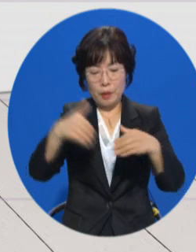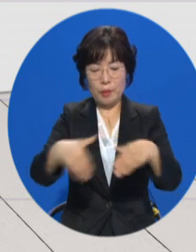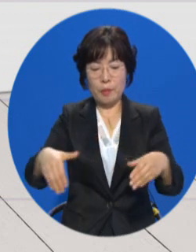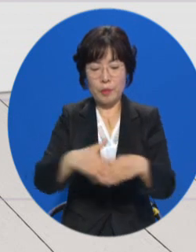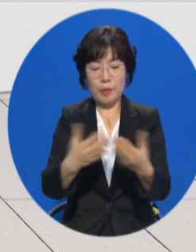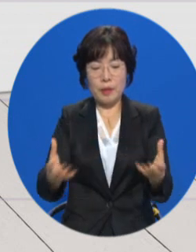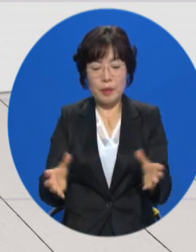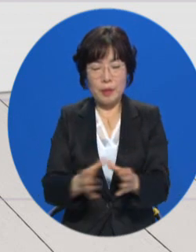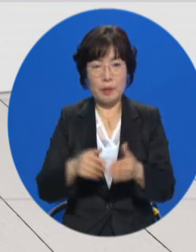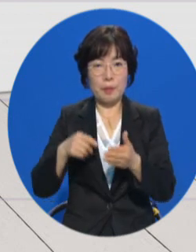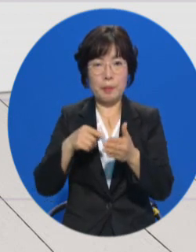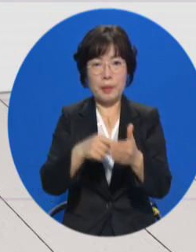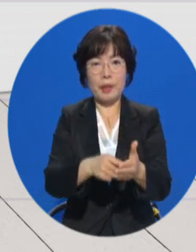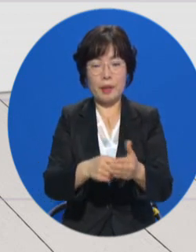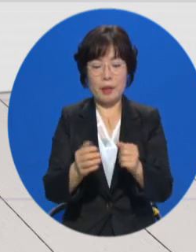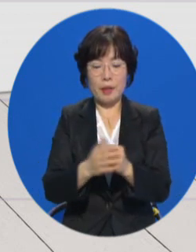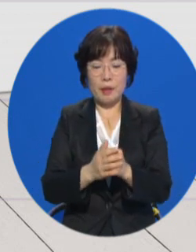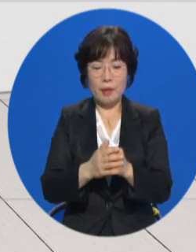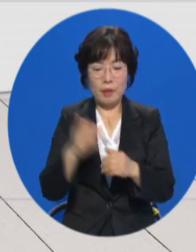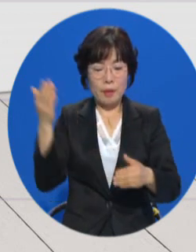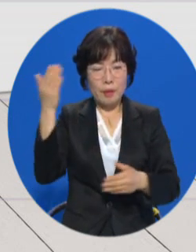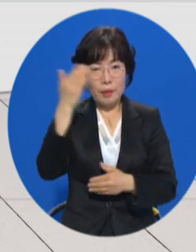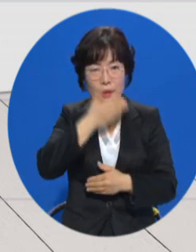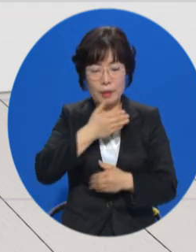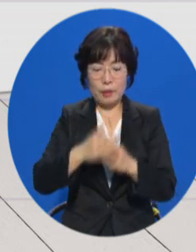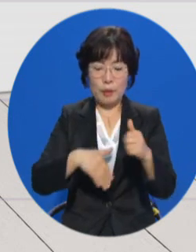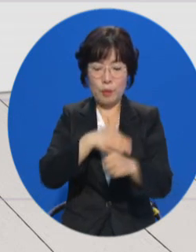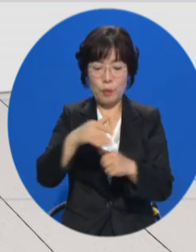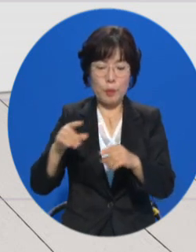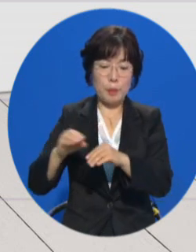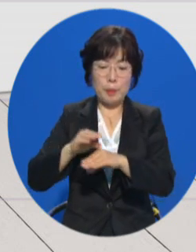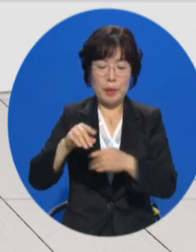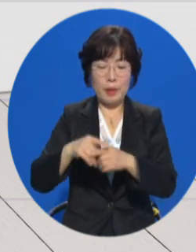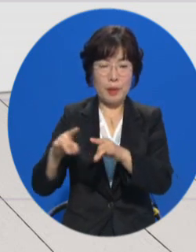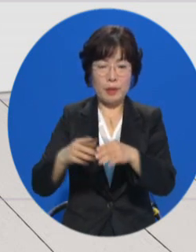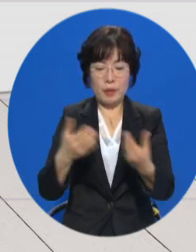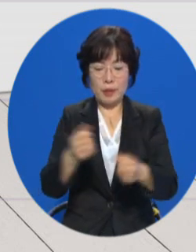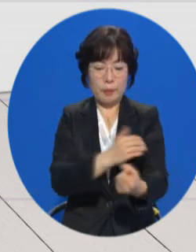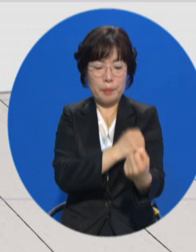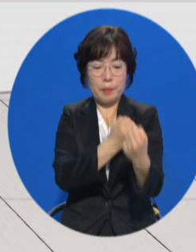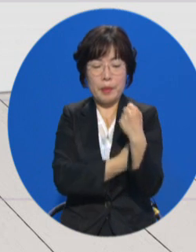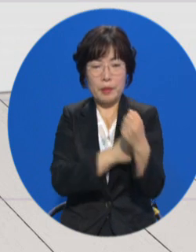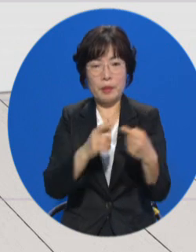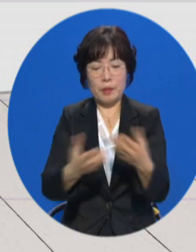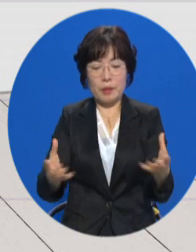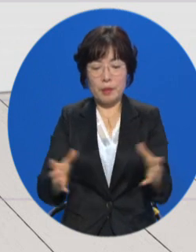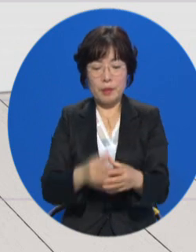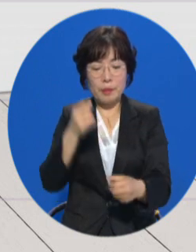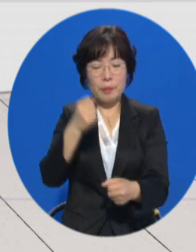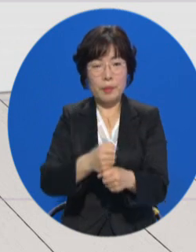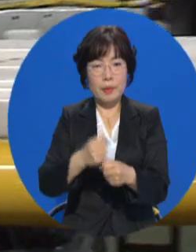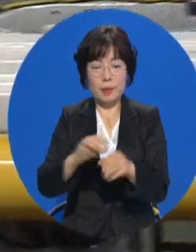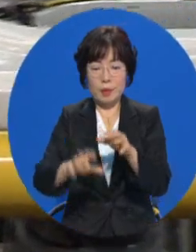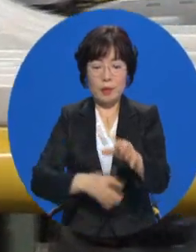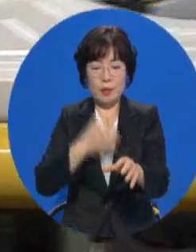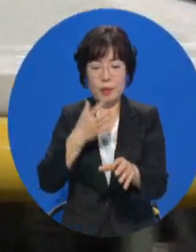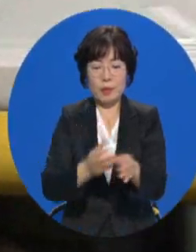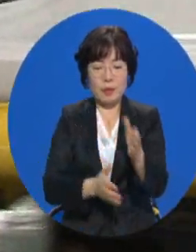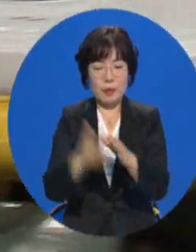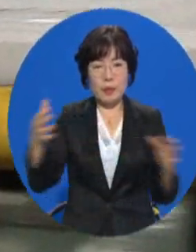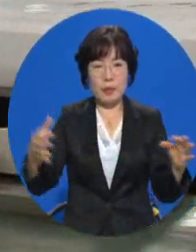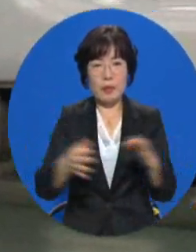구축이 추진되고 친환경자동차 혁신전진기지와 에너지 분야 실증타운 조성 등 혁신도시와 연계한